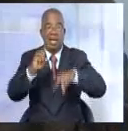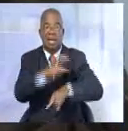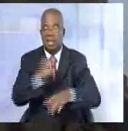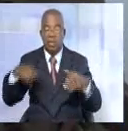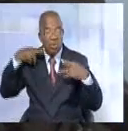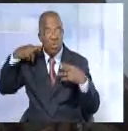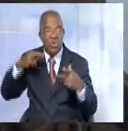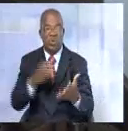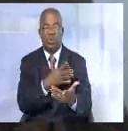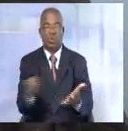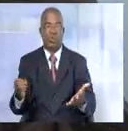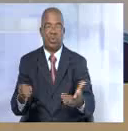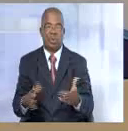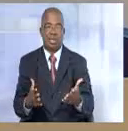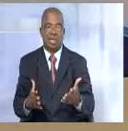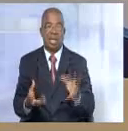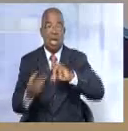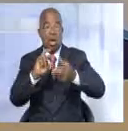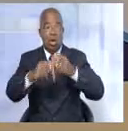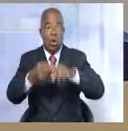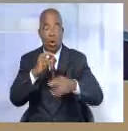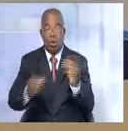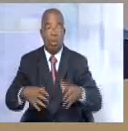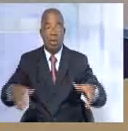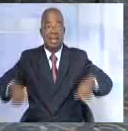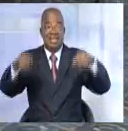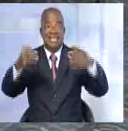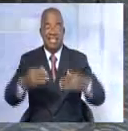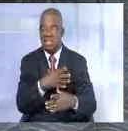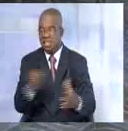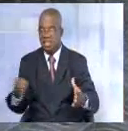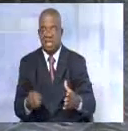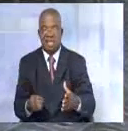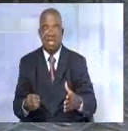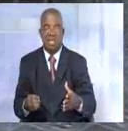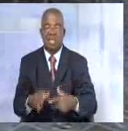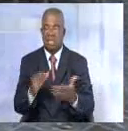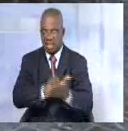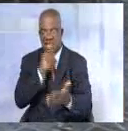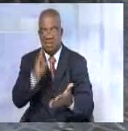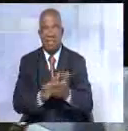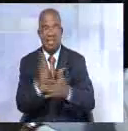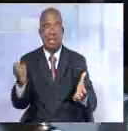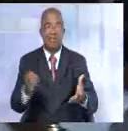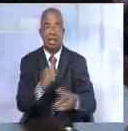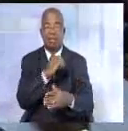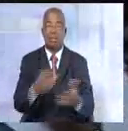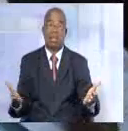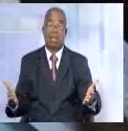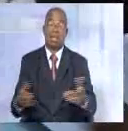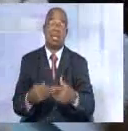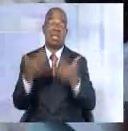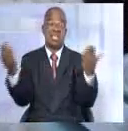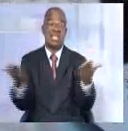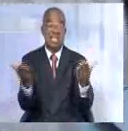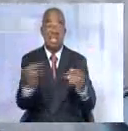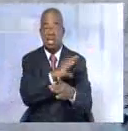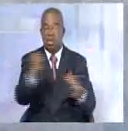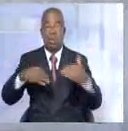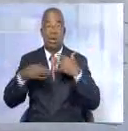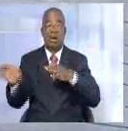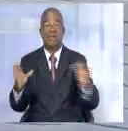dénote la crédibilité d'une structure. En marge de la réception officielle de ce centre, l'Assemblée générale ordinaire annuelle de l'Organisation